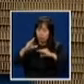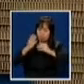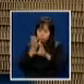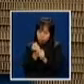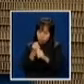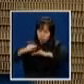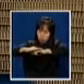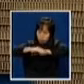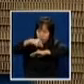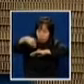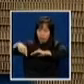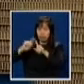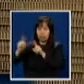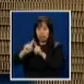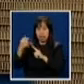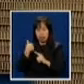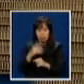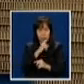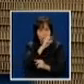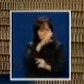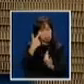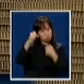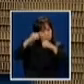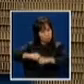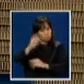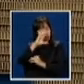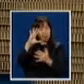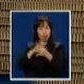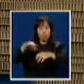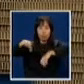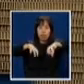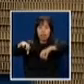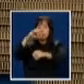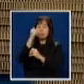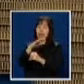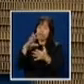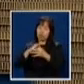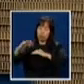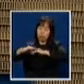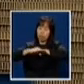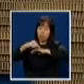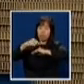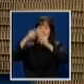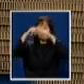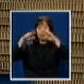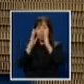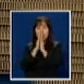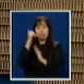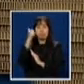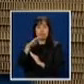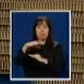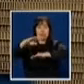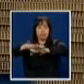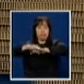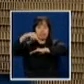างๆยังไม่ยุตินั้นก็ไม่น่าที่จะสมควรที่จะอนุมัติในเรื่องการบริหารจัดการพื้นที่ในส่วนของปราสาทพระวิหารให้กับทางฝ่ายกัมพูช